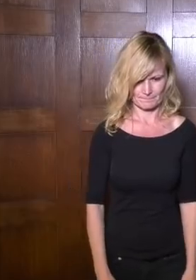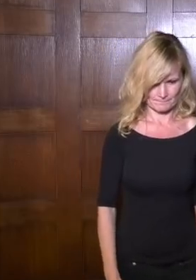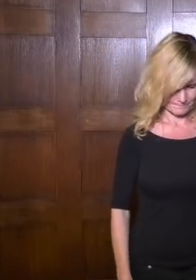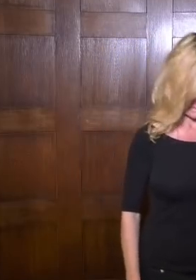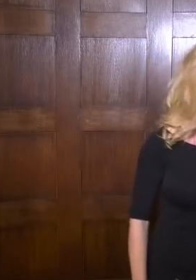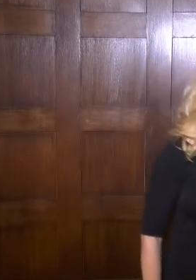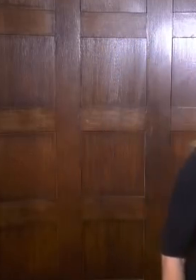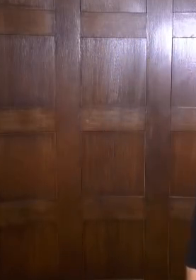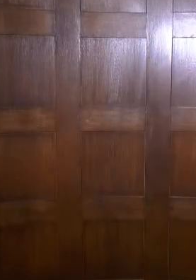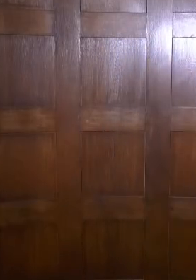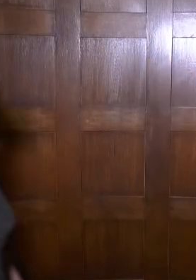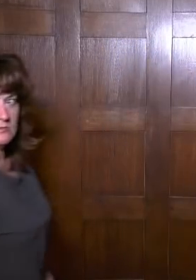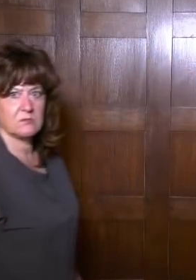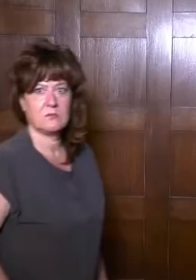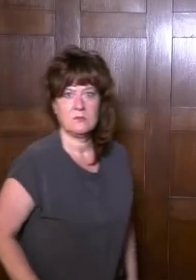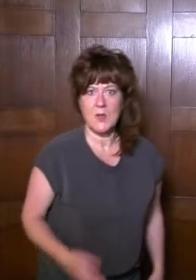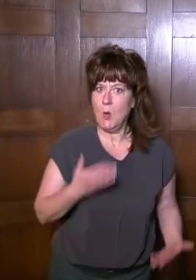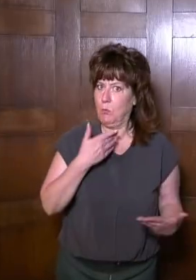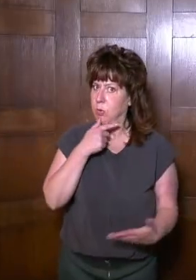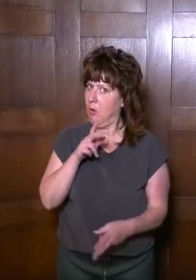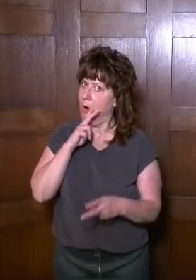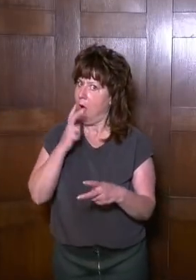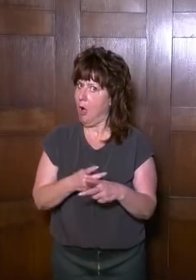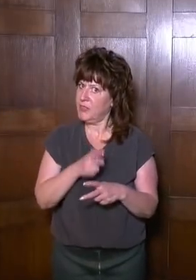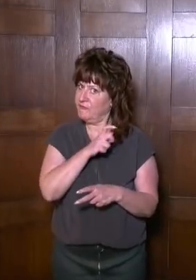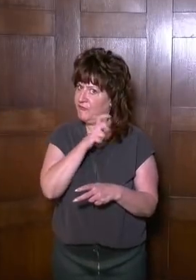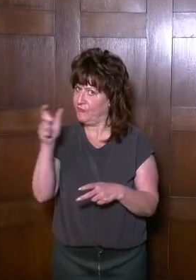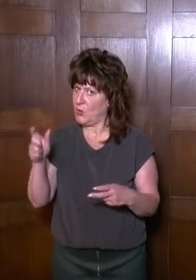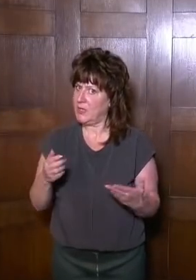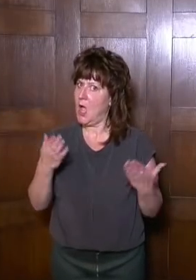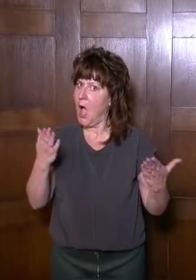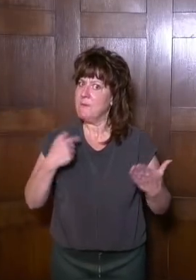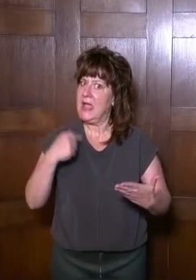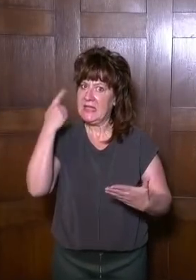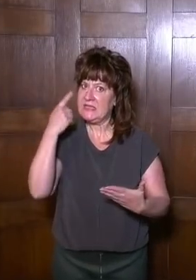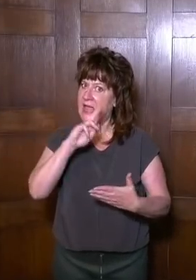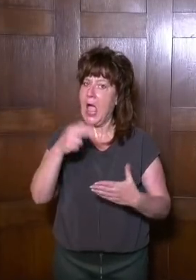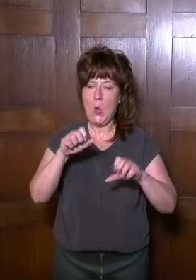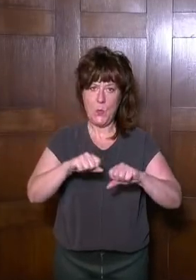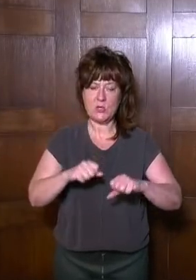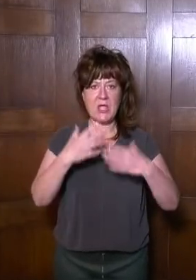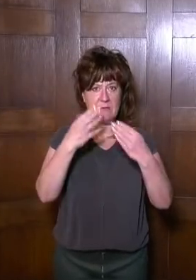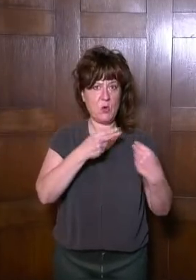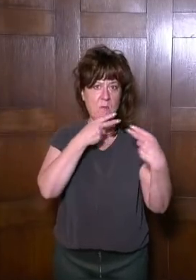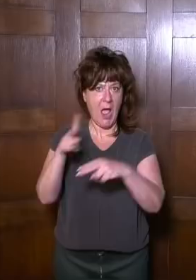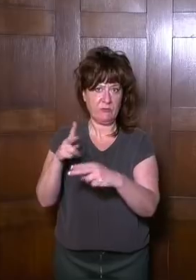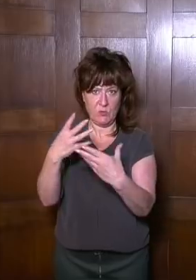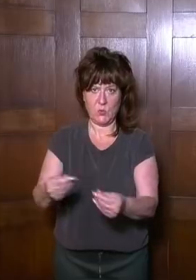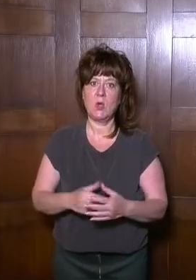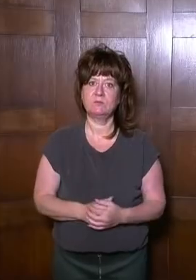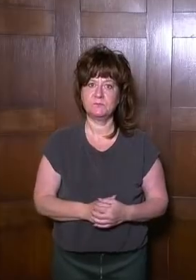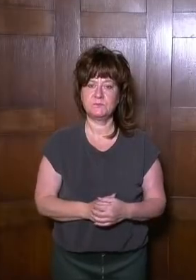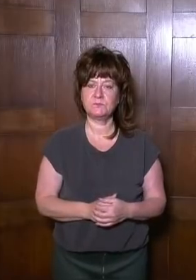Ja, das ist harter Tobak jetzt gerade gewesen, aber es wird Gelegenheit sein, darauf zu antworten, Herr Dierich. Und jetzt